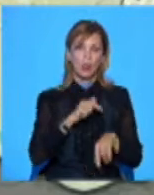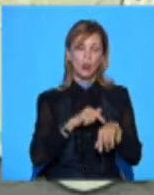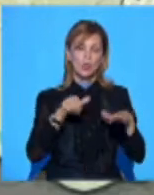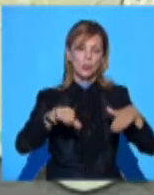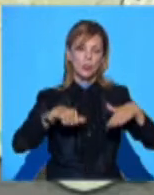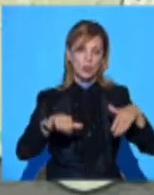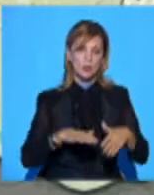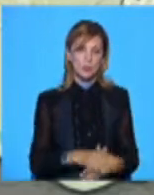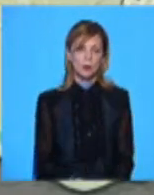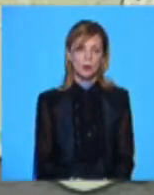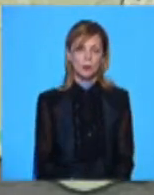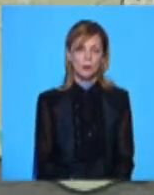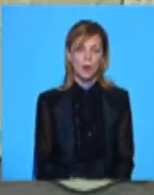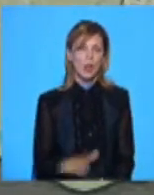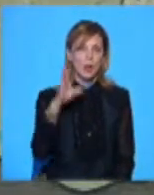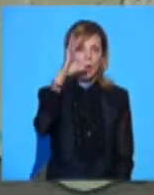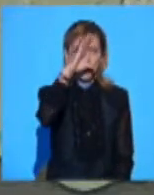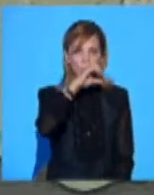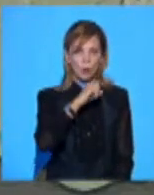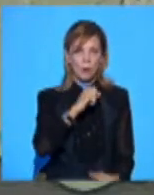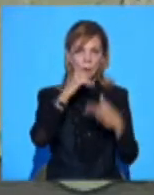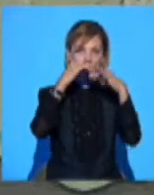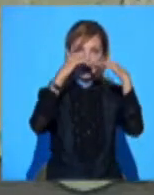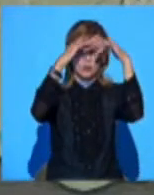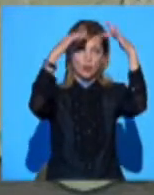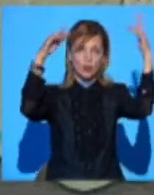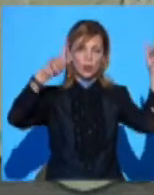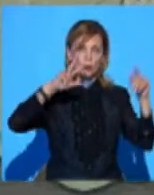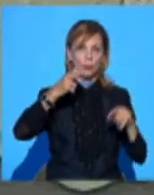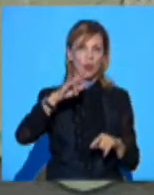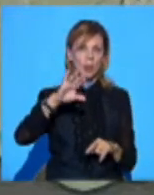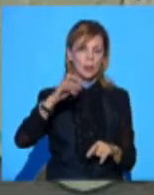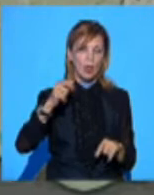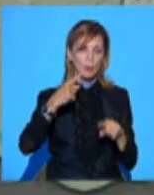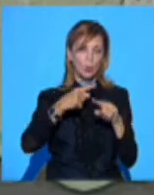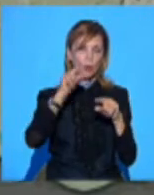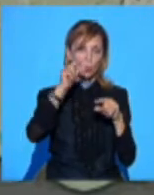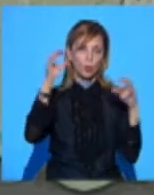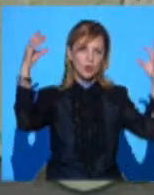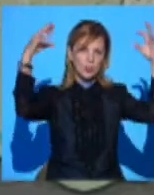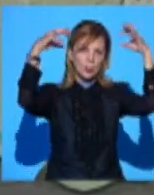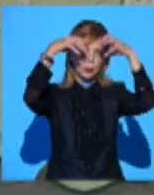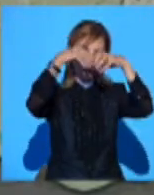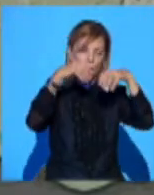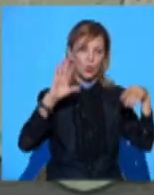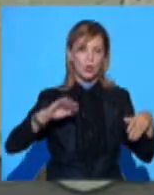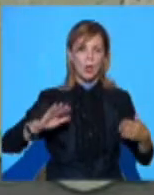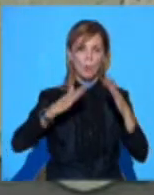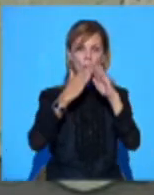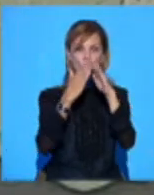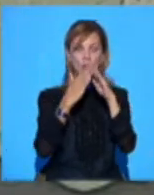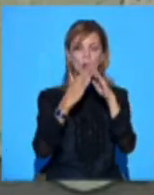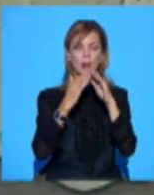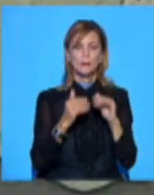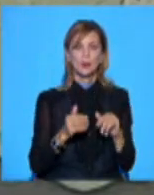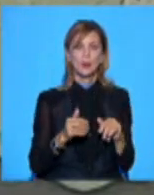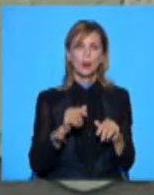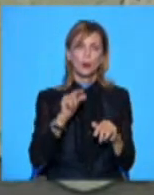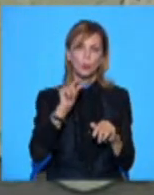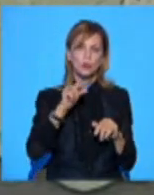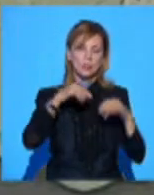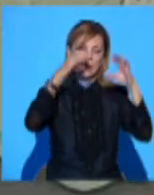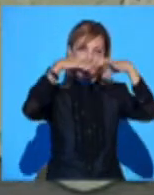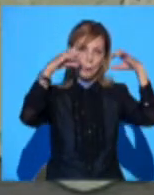16. La noapte, cerul va fi variabil, cu norări mai ales în nordul regiunii. Local, la munte și izolat în restul regiunii, vor fi